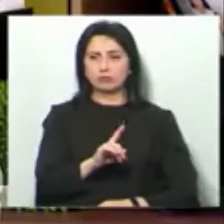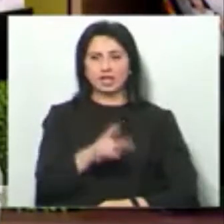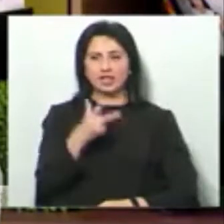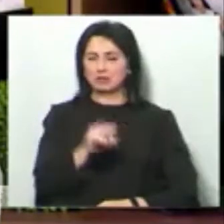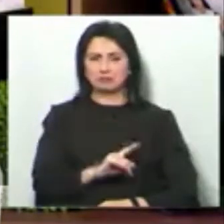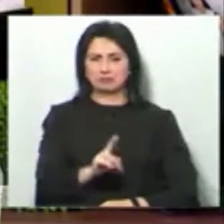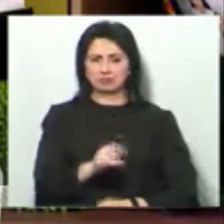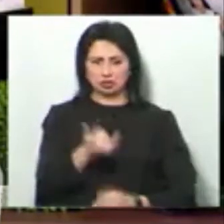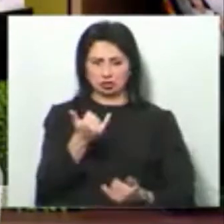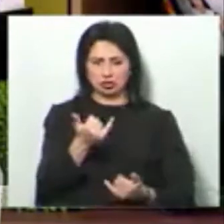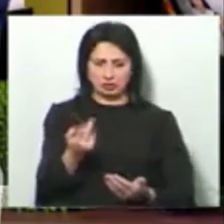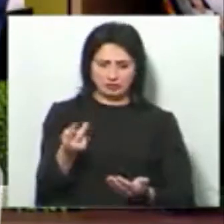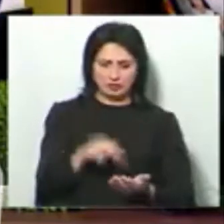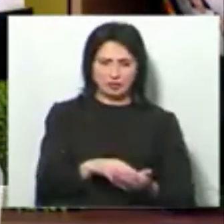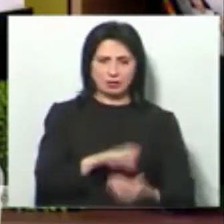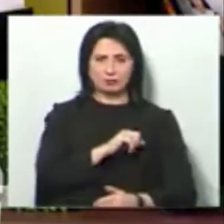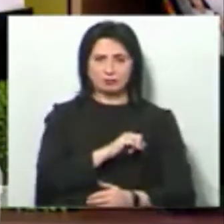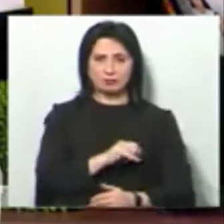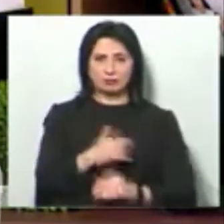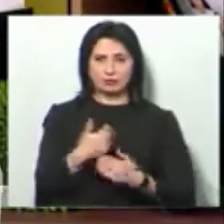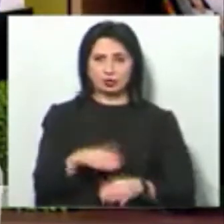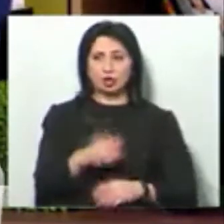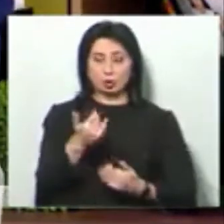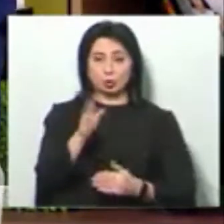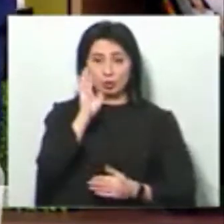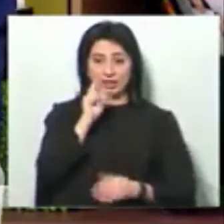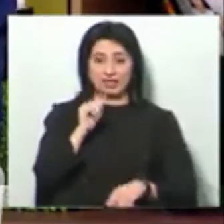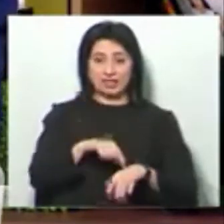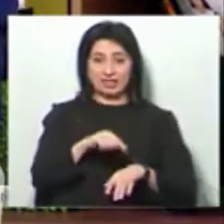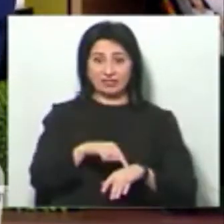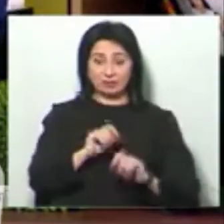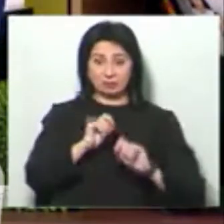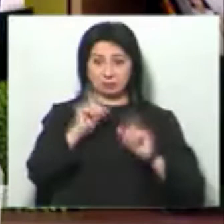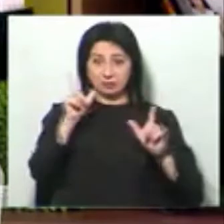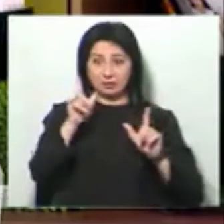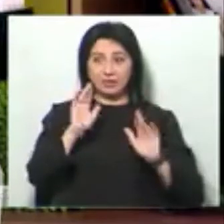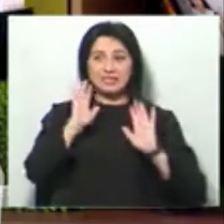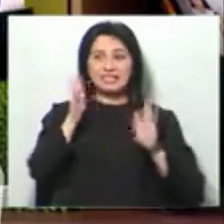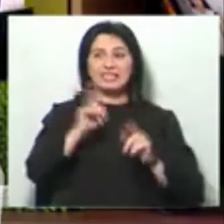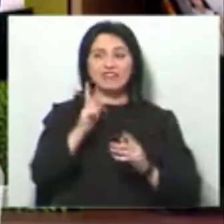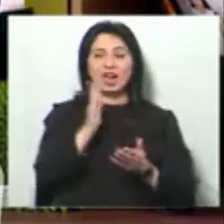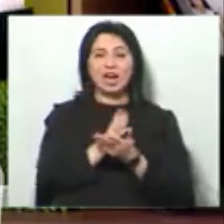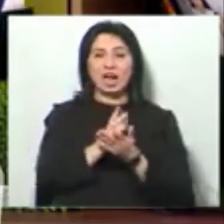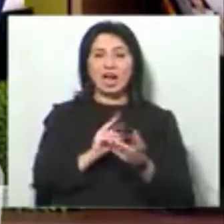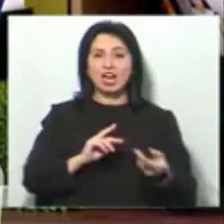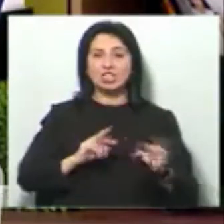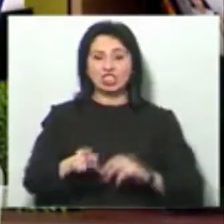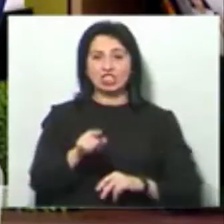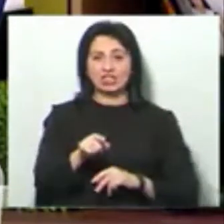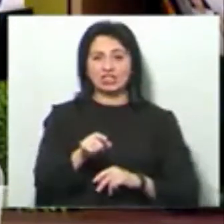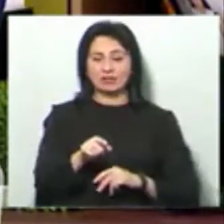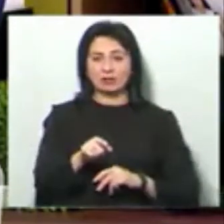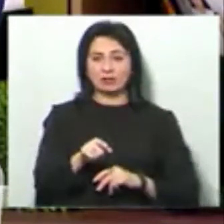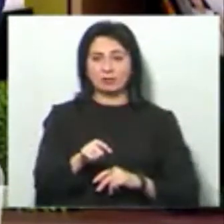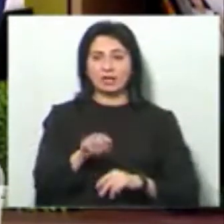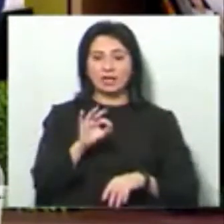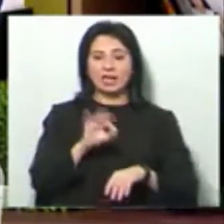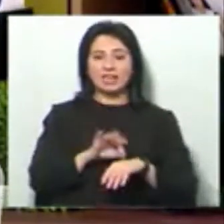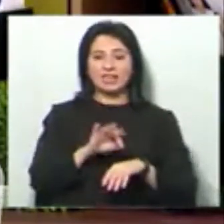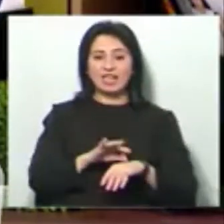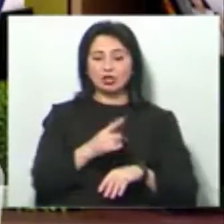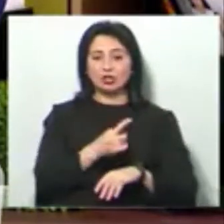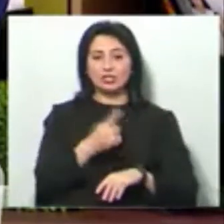თუ 2 საათის შემდგომ. ეს ნიშნავს, რომ თქვენ თუ დილის საათებში გაქვთ წნევა, მატება რაღაც არის შესაძლებელი. ერთი დიაგნოსტიკის